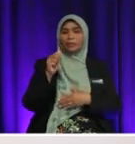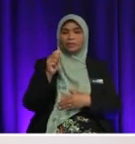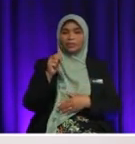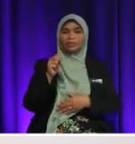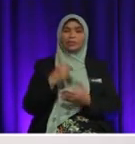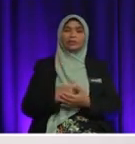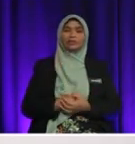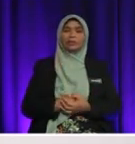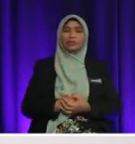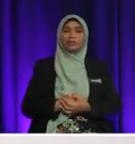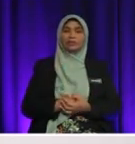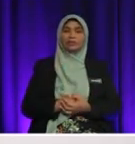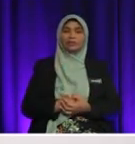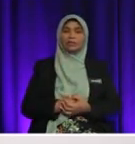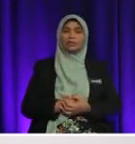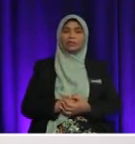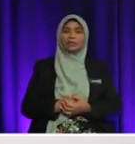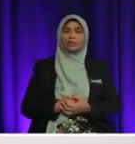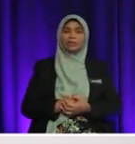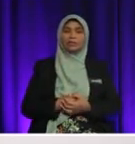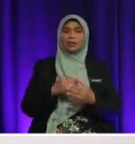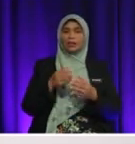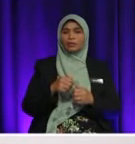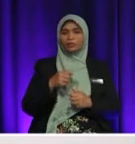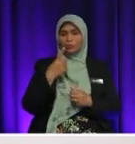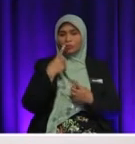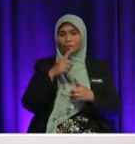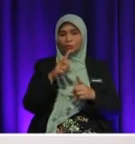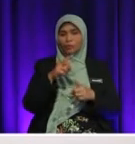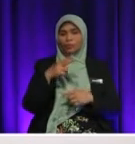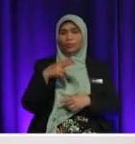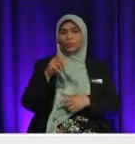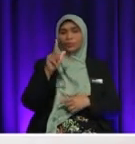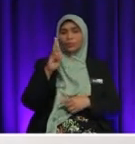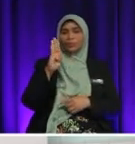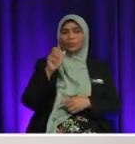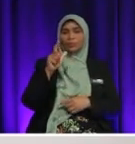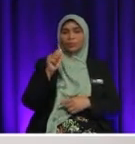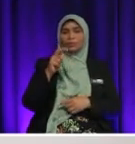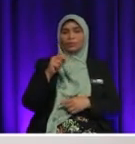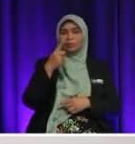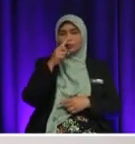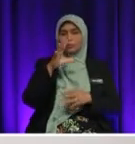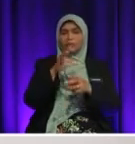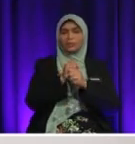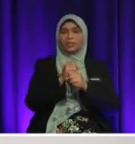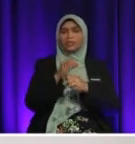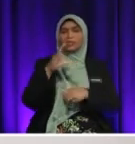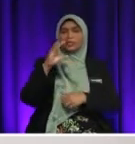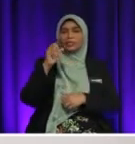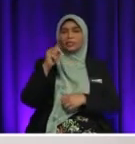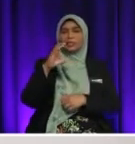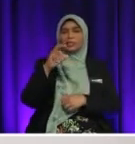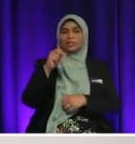Jawapan dia, Ibu Naga ni dia mengarahkan hulu balang naga untuk mendapatkan cincin hikmat daripada